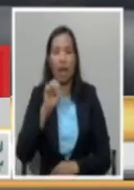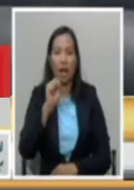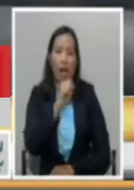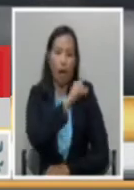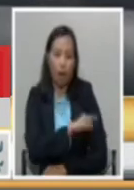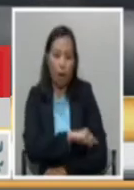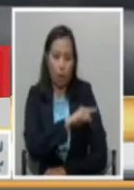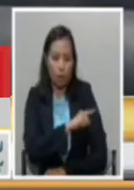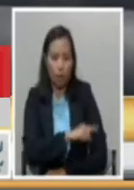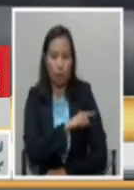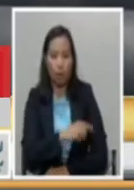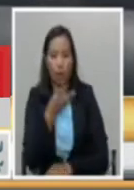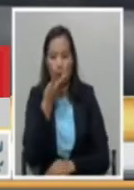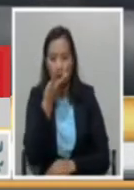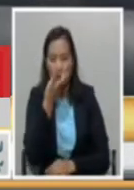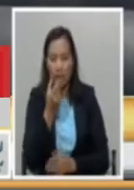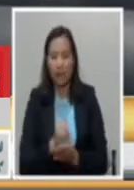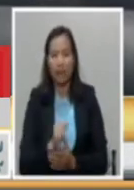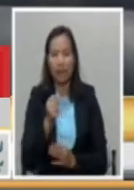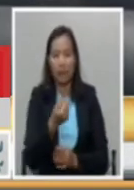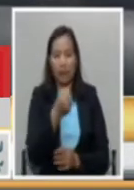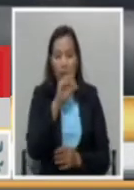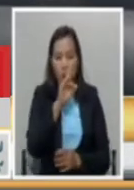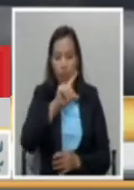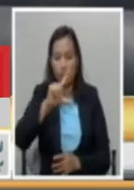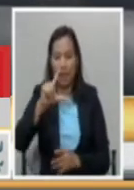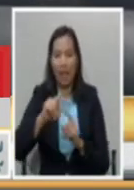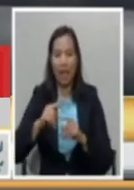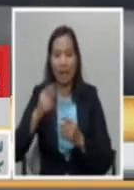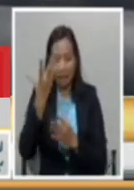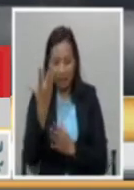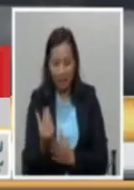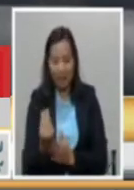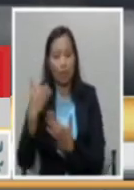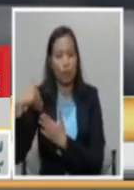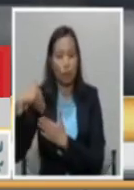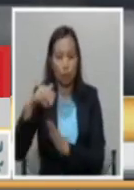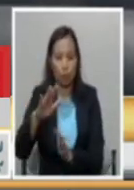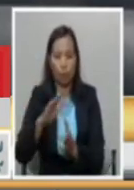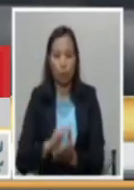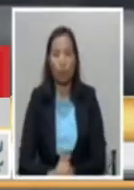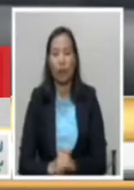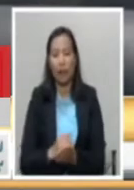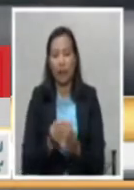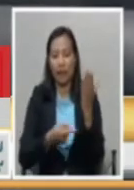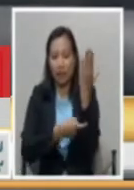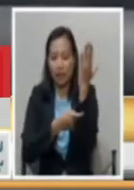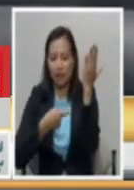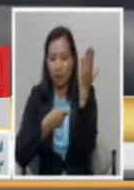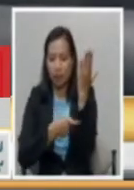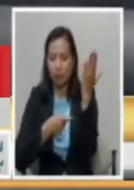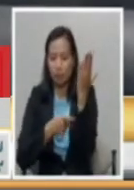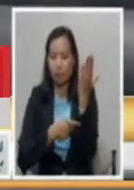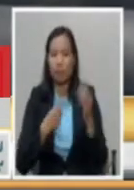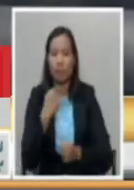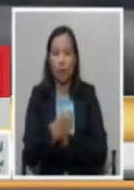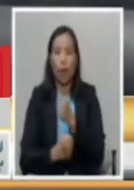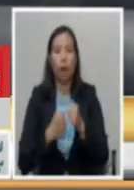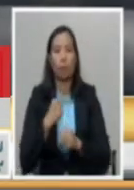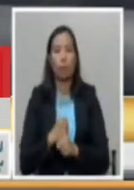คภายในประเทศ8ล้านที่เหลือส่งออกครับเรามีการผลิตน้ำยางปีหนึ่งประมาณ4ล้าน